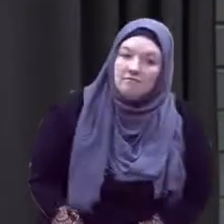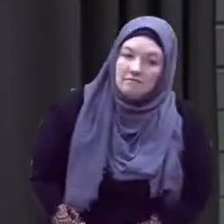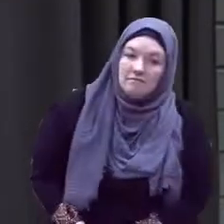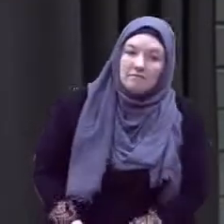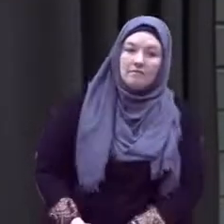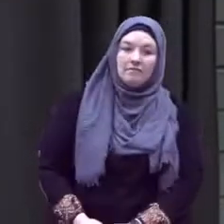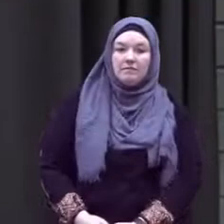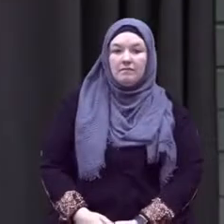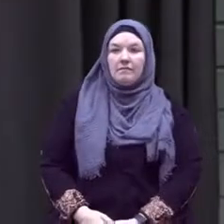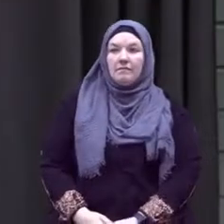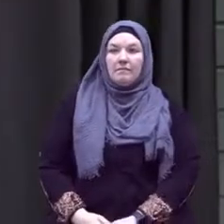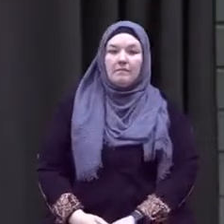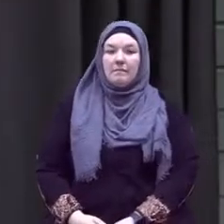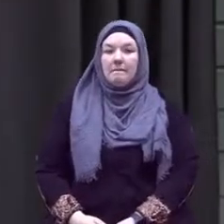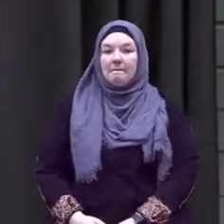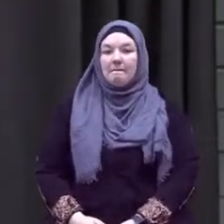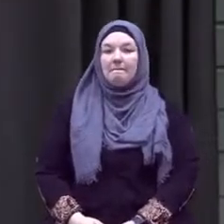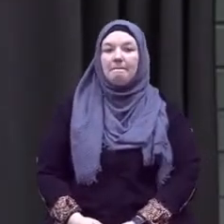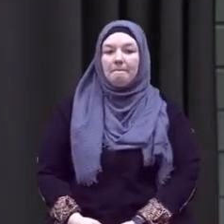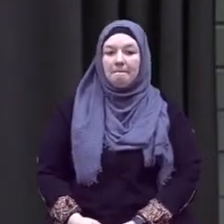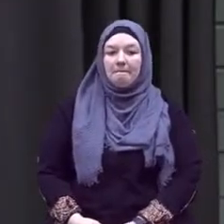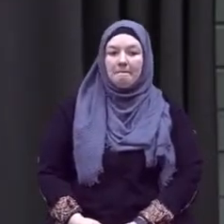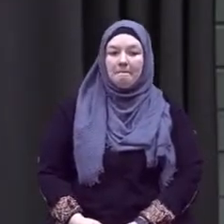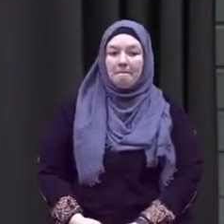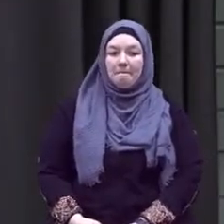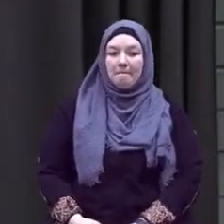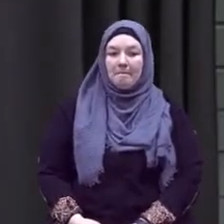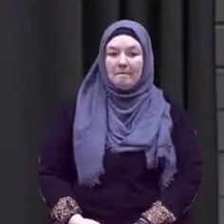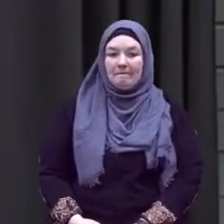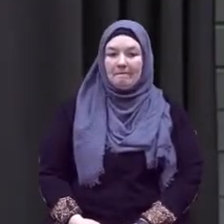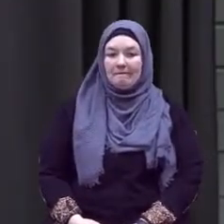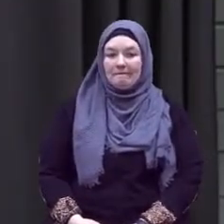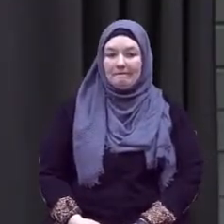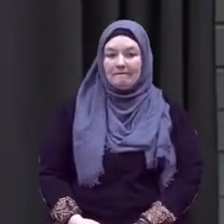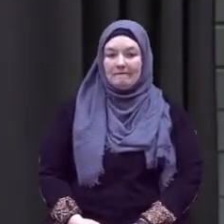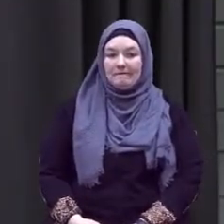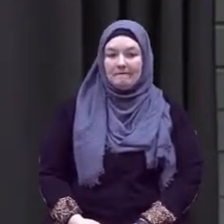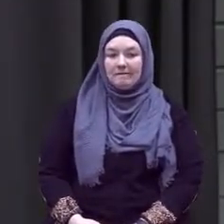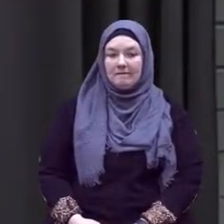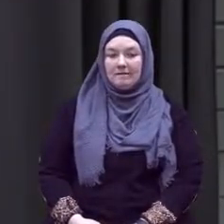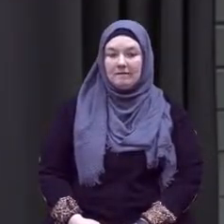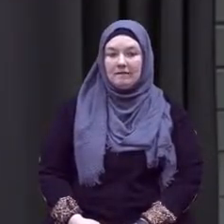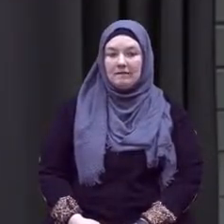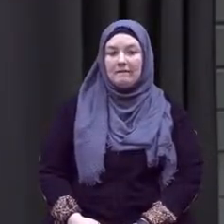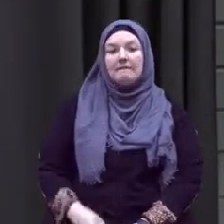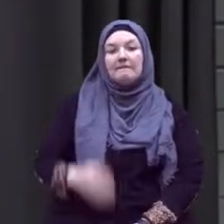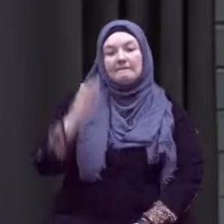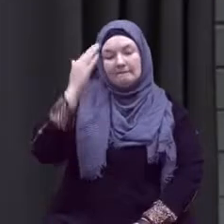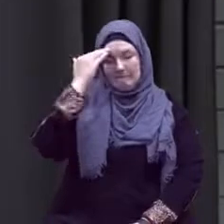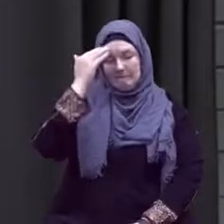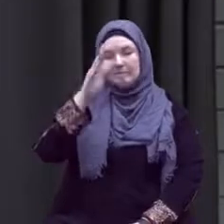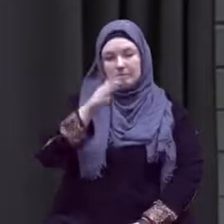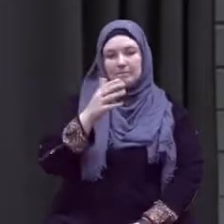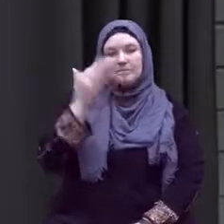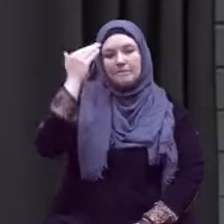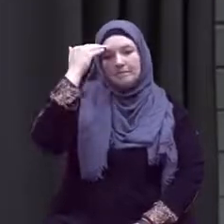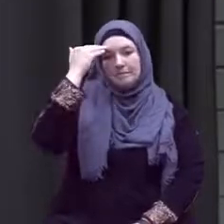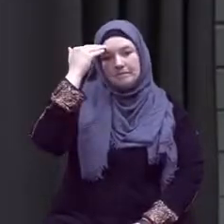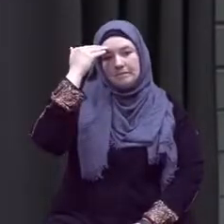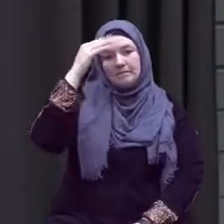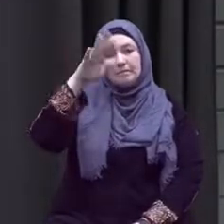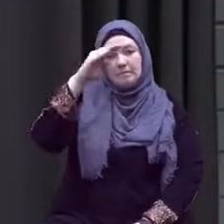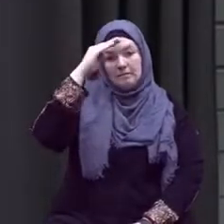العمل الصالح فيها أحب إلى الله من العمل الصالح في